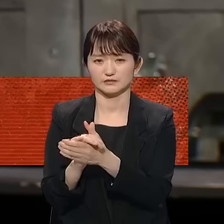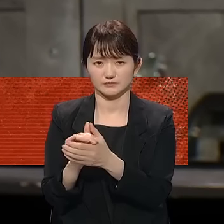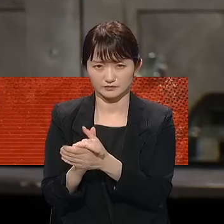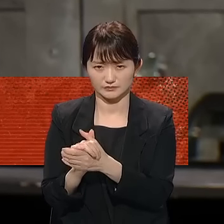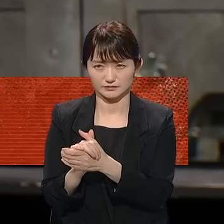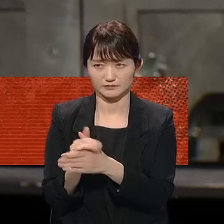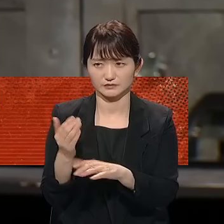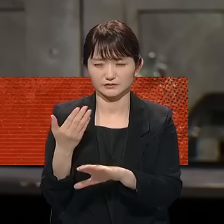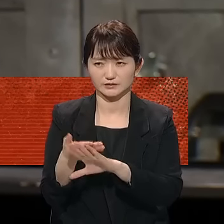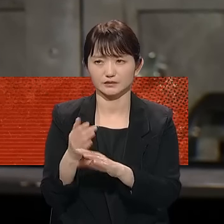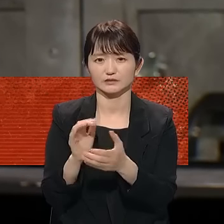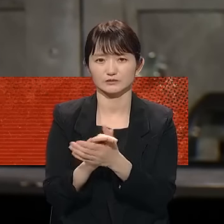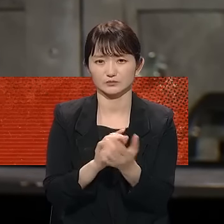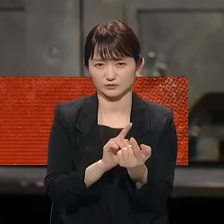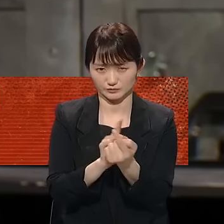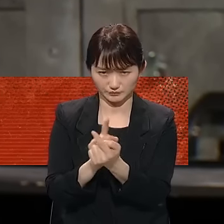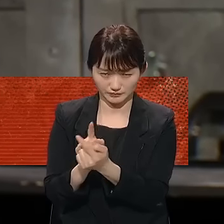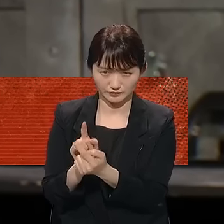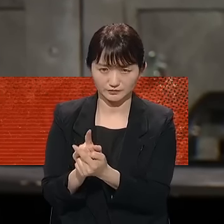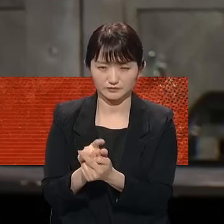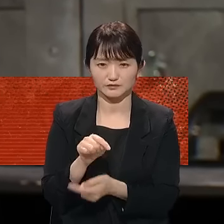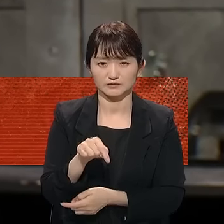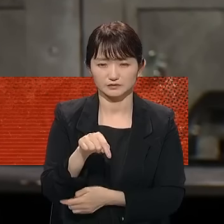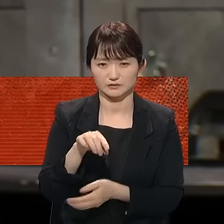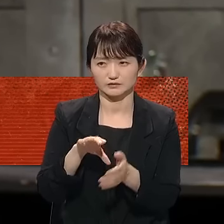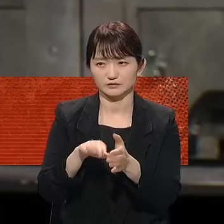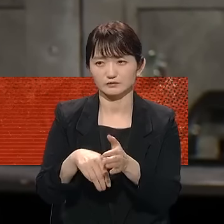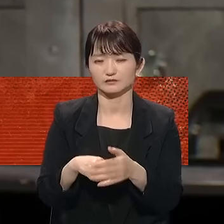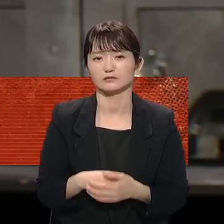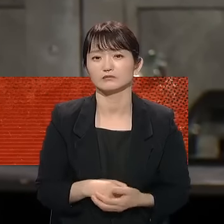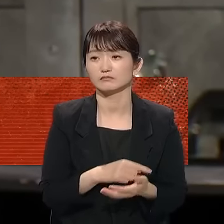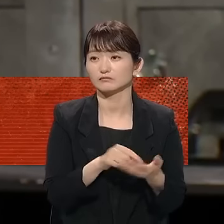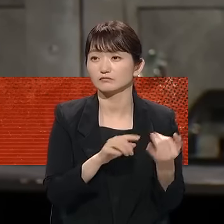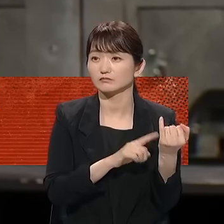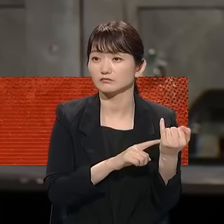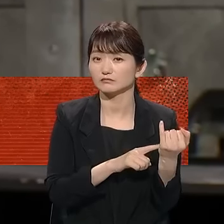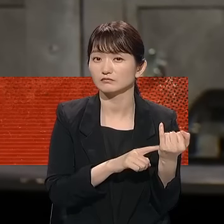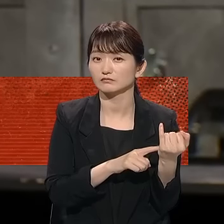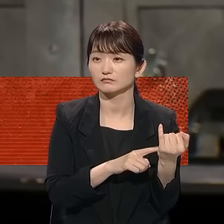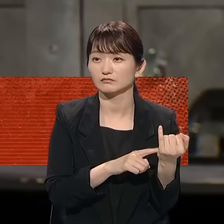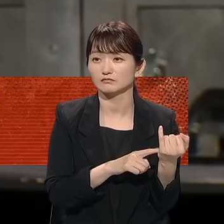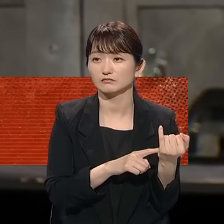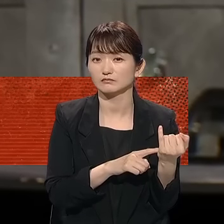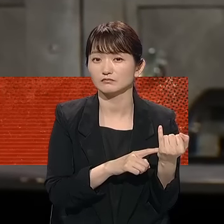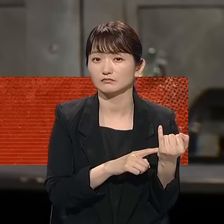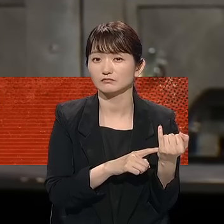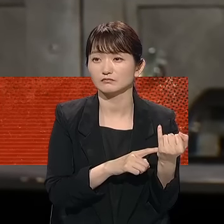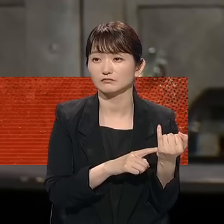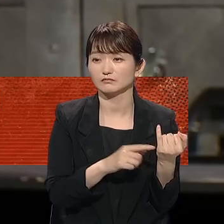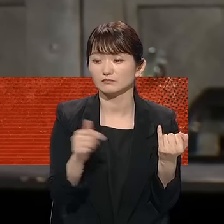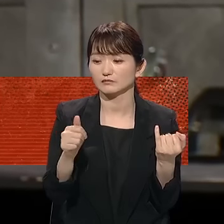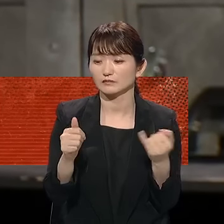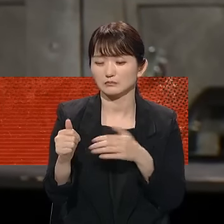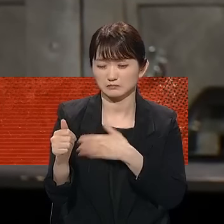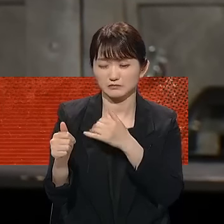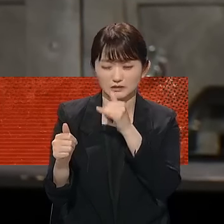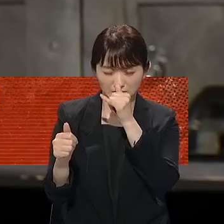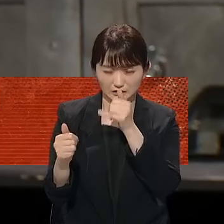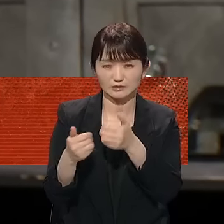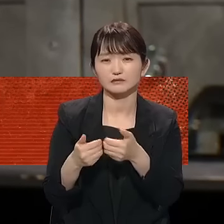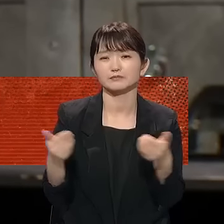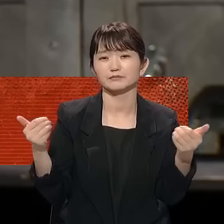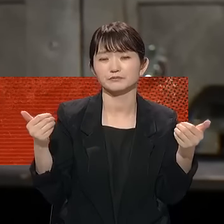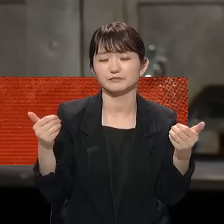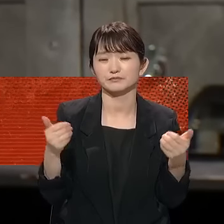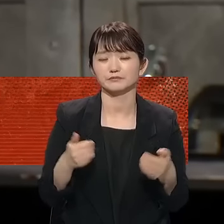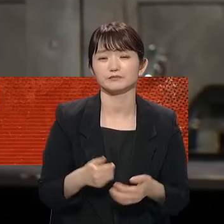같이 만났다고 합니다. 그런데 그 자리에서 이 피해자가 그 전 남자친구가 이제 바람 피웠던 사실이 있었기 때문에 헤어졌던 거 아니겠습니까? 그